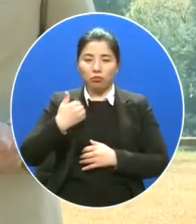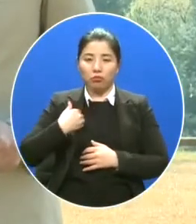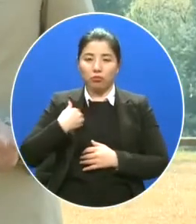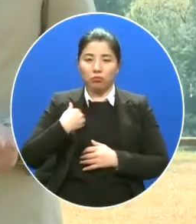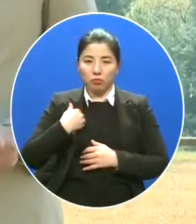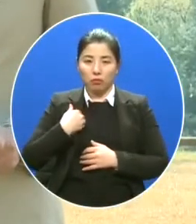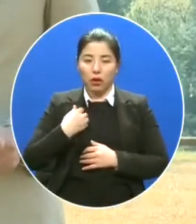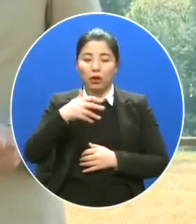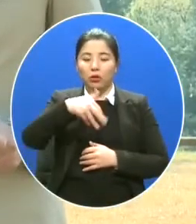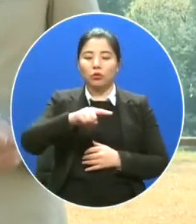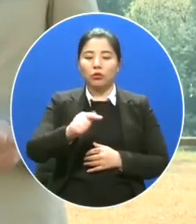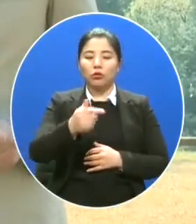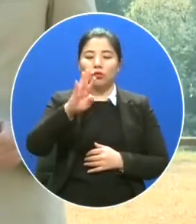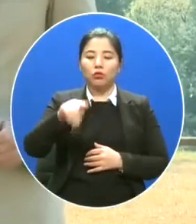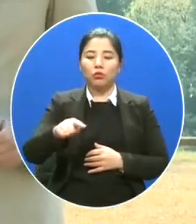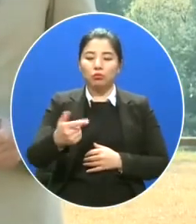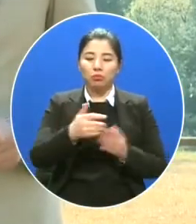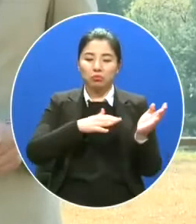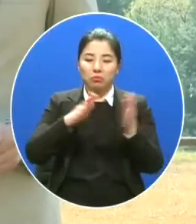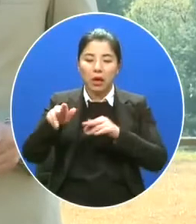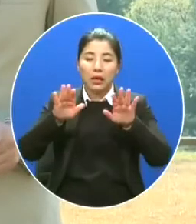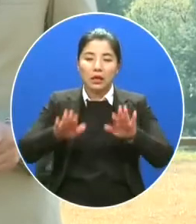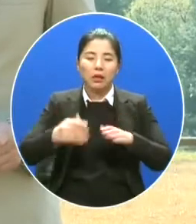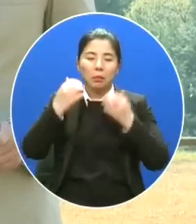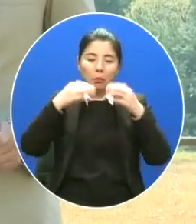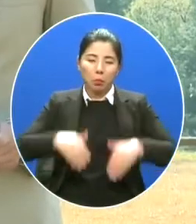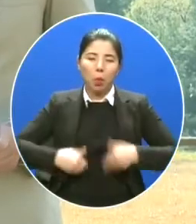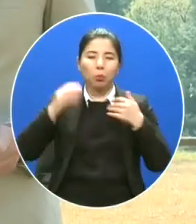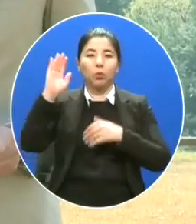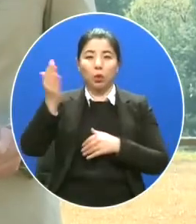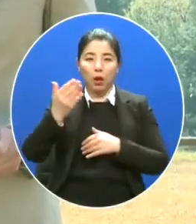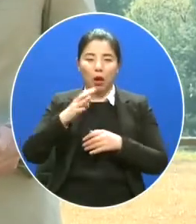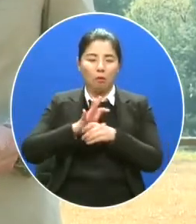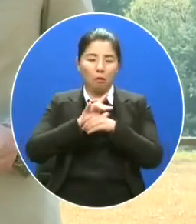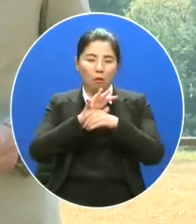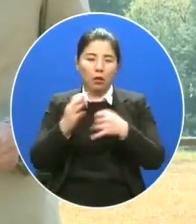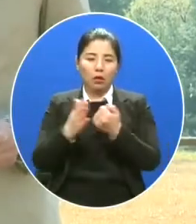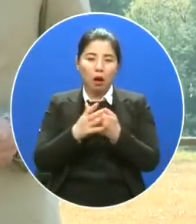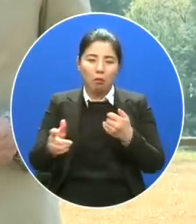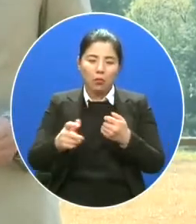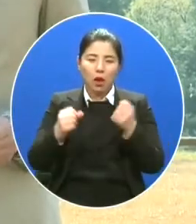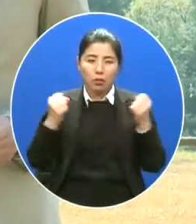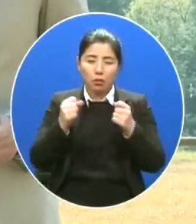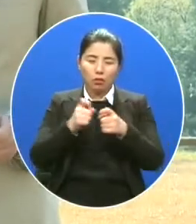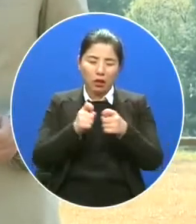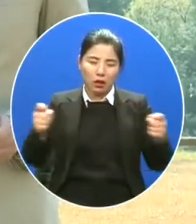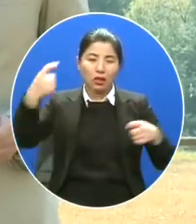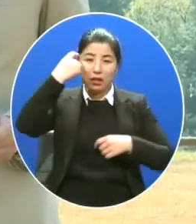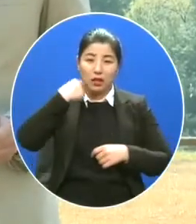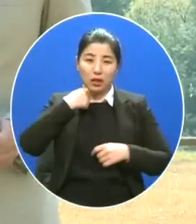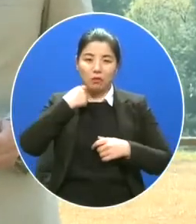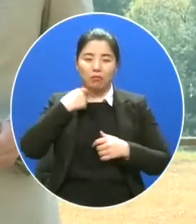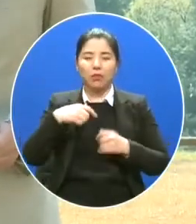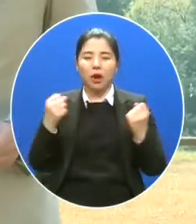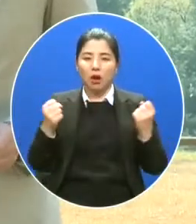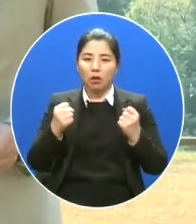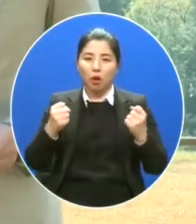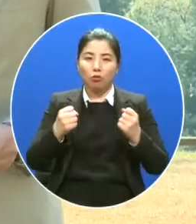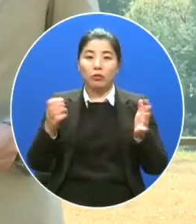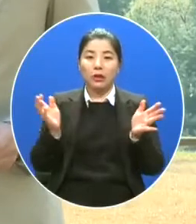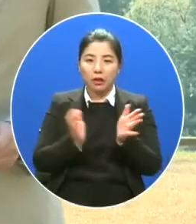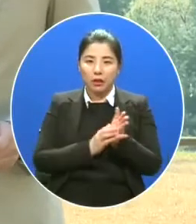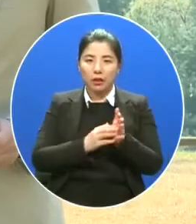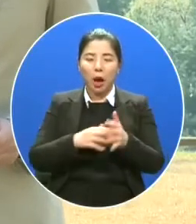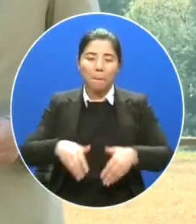충분히 지난 이제야 봄이 됐구나라고 느끼는 요즘입니다. 코로나19의 여파로 유독 겨울이 길었던 것 같은 느낌인데요. 긴